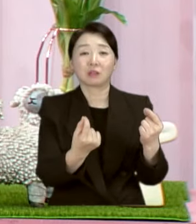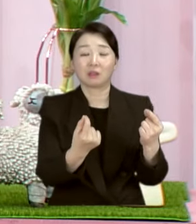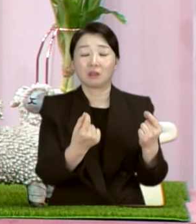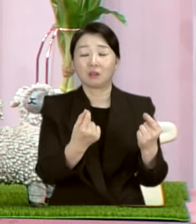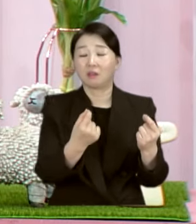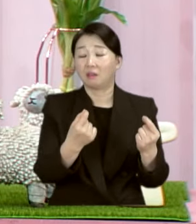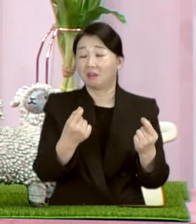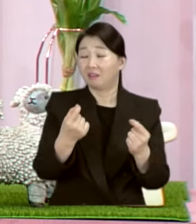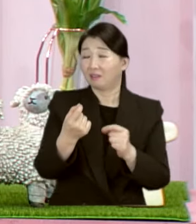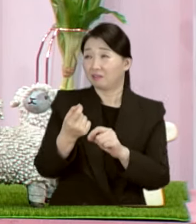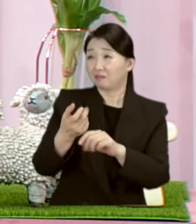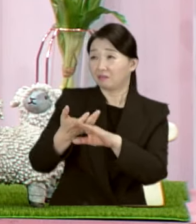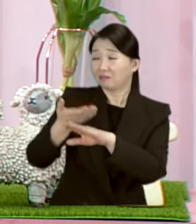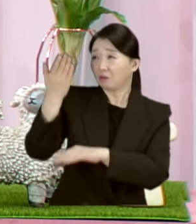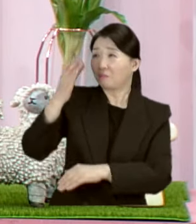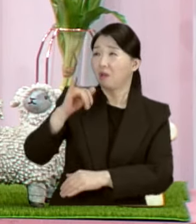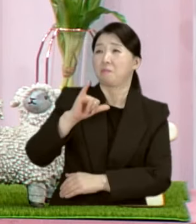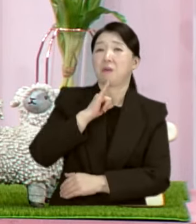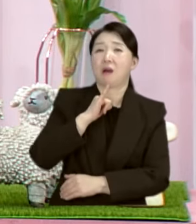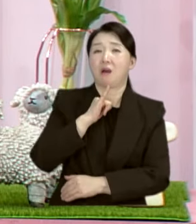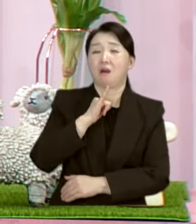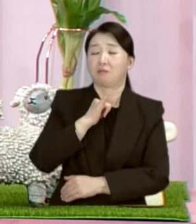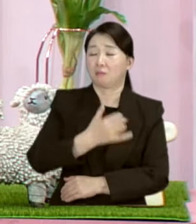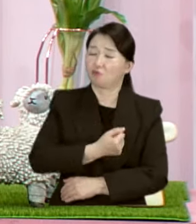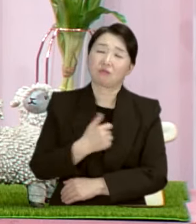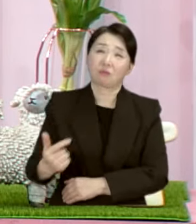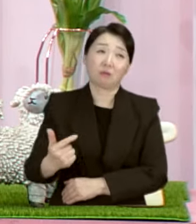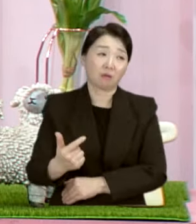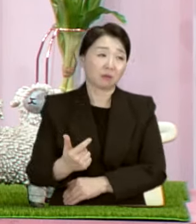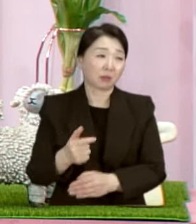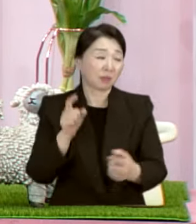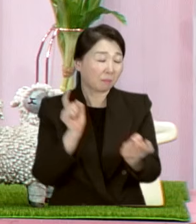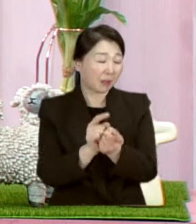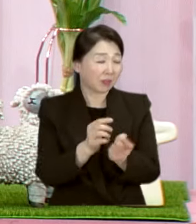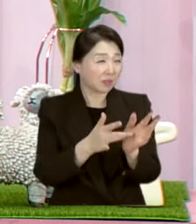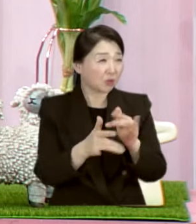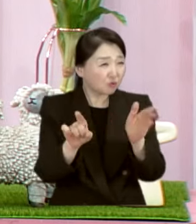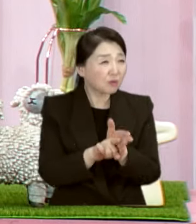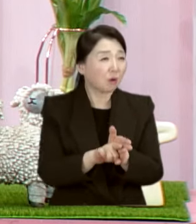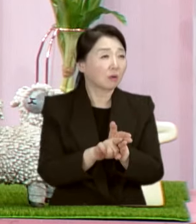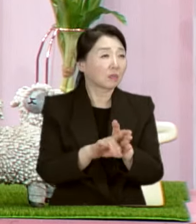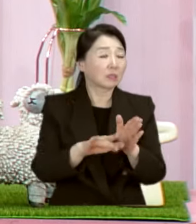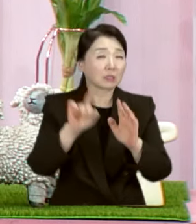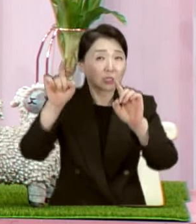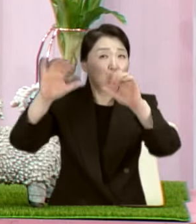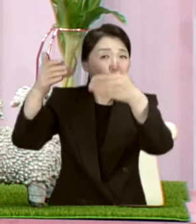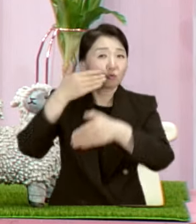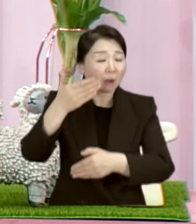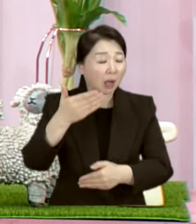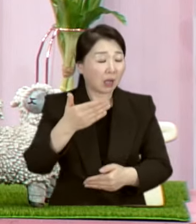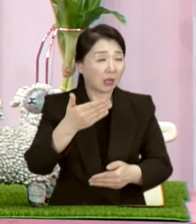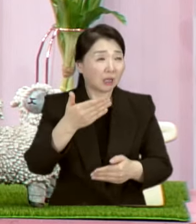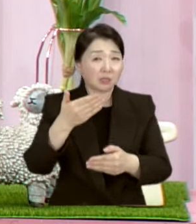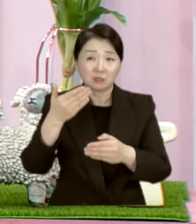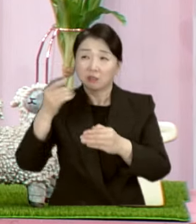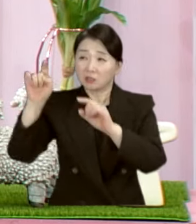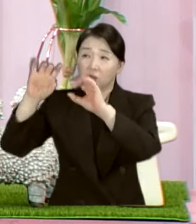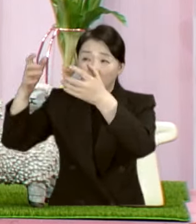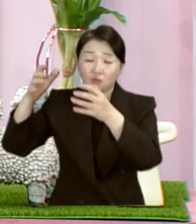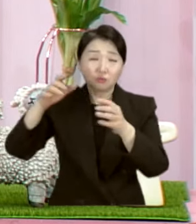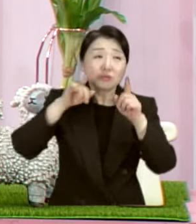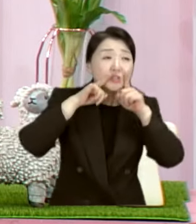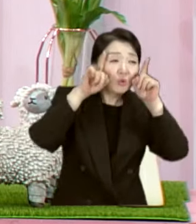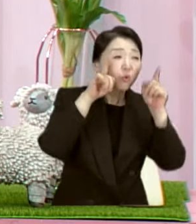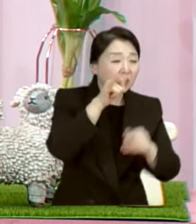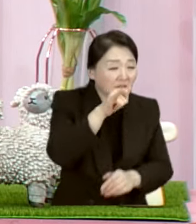그 충격이 너무 커가지고 그래서 다짜고짜 예수님 믿어야 된다. 예수님 믿어야 천국 간다. 천국과 지옥은 분명히 있다.